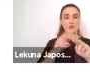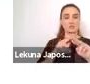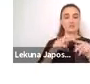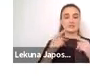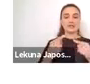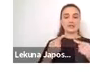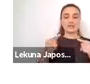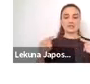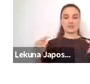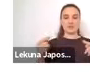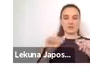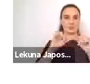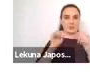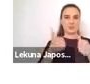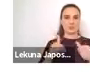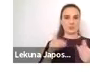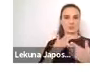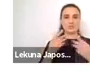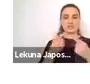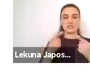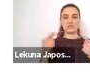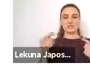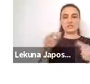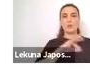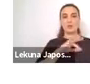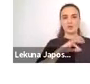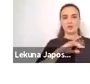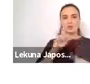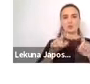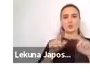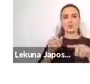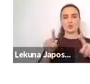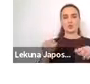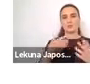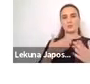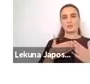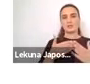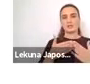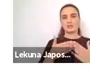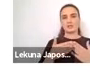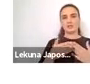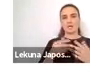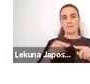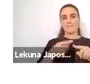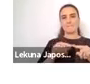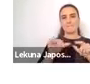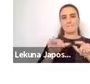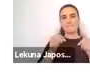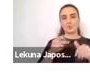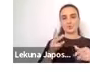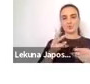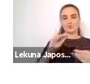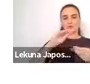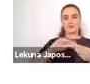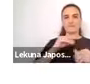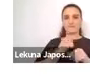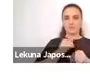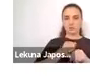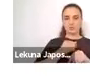ფორმის არის, სხვადასხვანაირად გამოიყენება, ზოგი ამ კუთხით უნდა ჩავარჭო, მოვატრიალო,